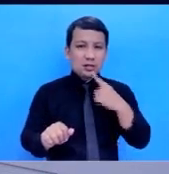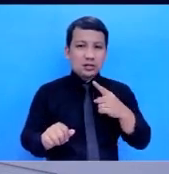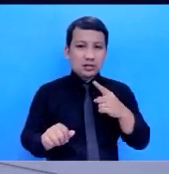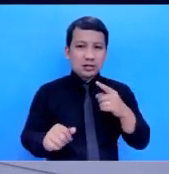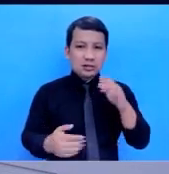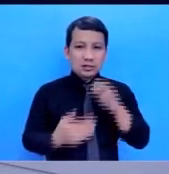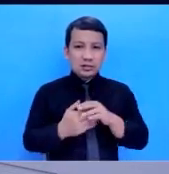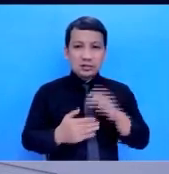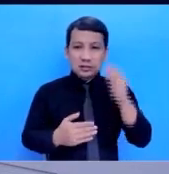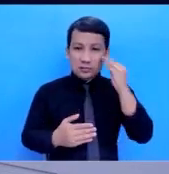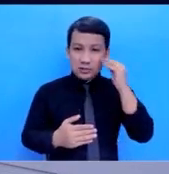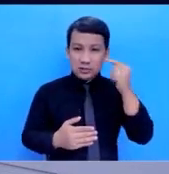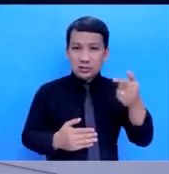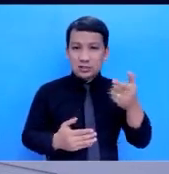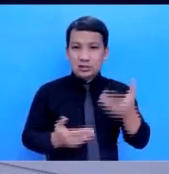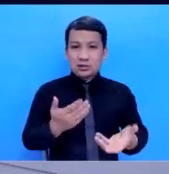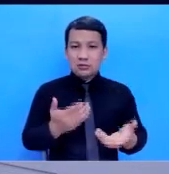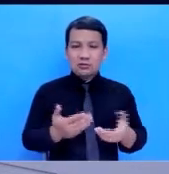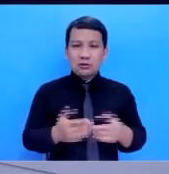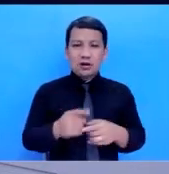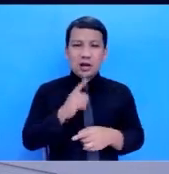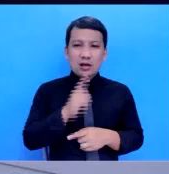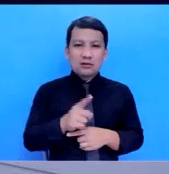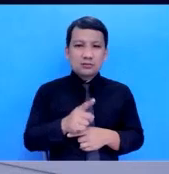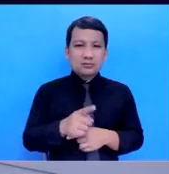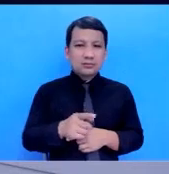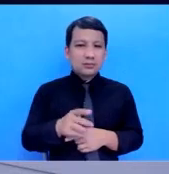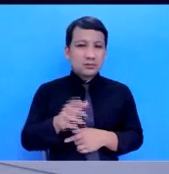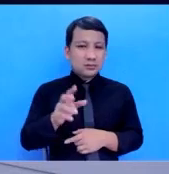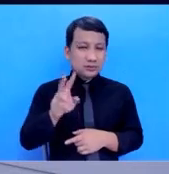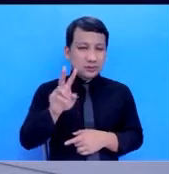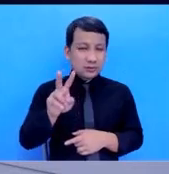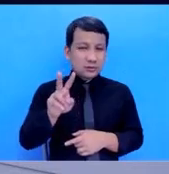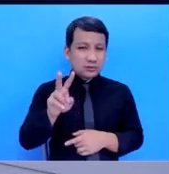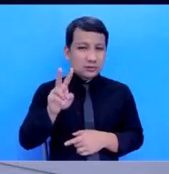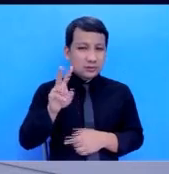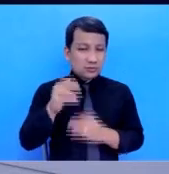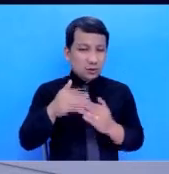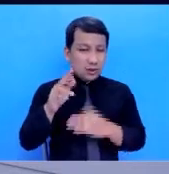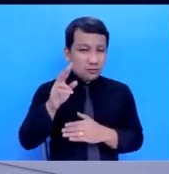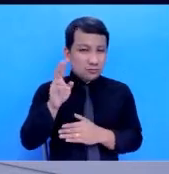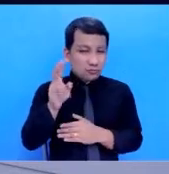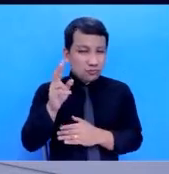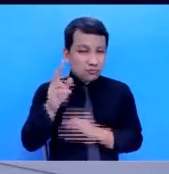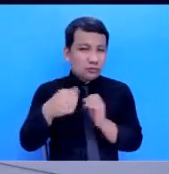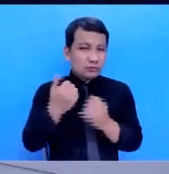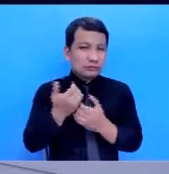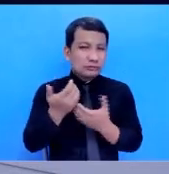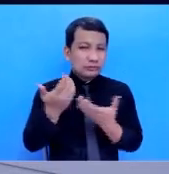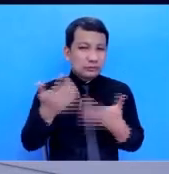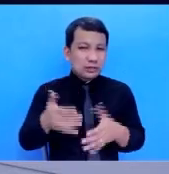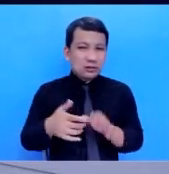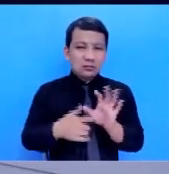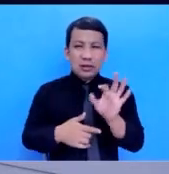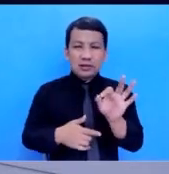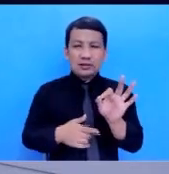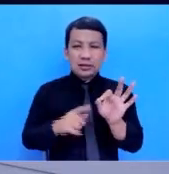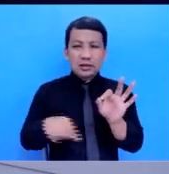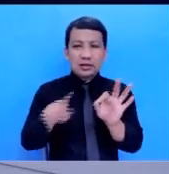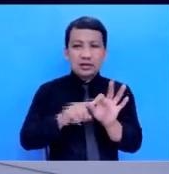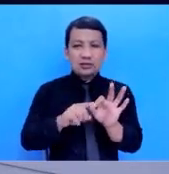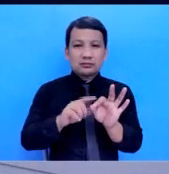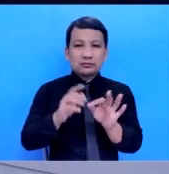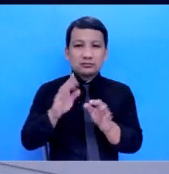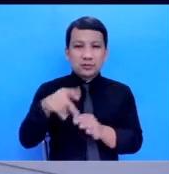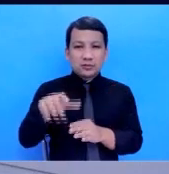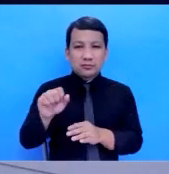Mark Kagiwa makalipas ang lagpas dalawang dekada niyang karera sa PBA. May siyam na PBA title si The Spark, kabilang